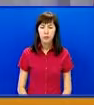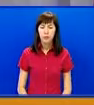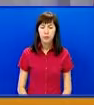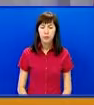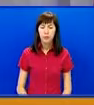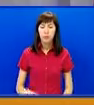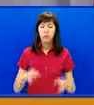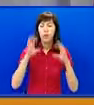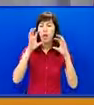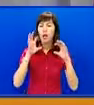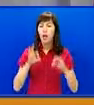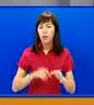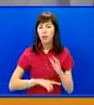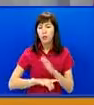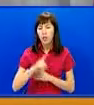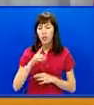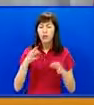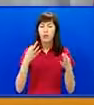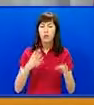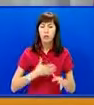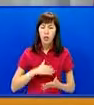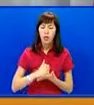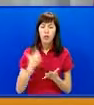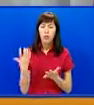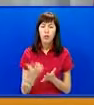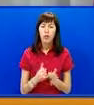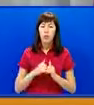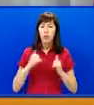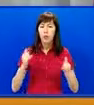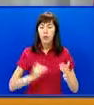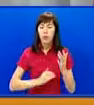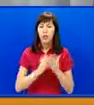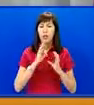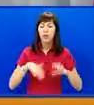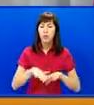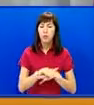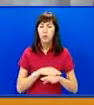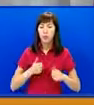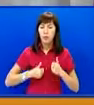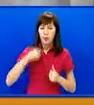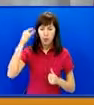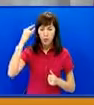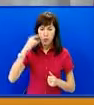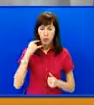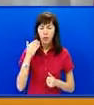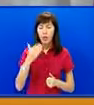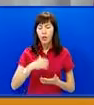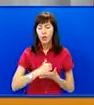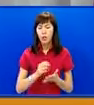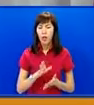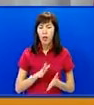Конституция стала прочным фундаментом нашей независимости, гарантом успешного развития и высокого международного авторитета Казахстана. Она